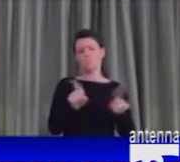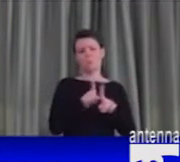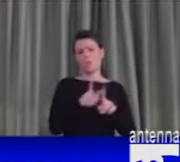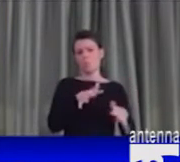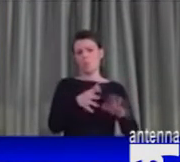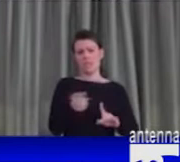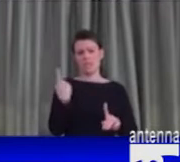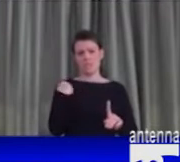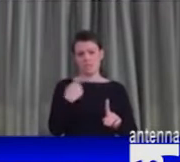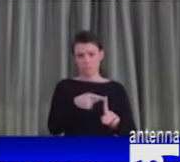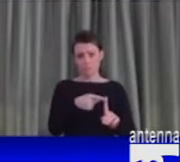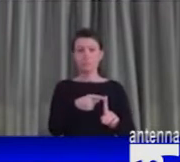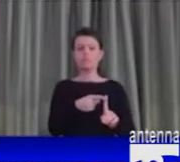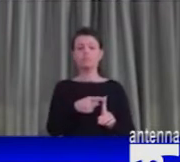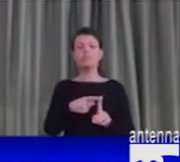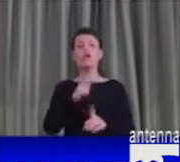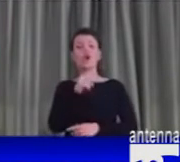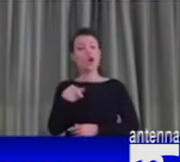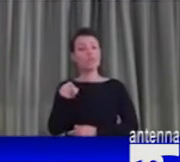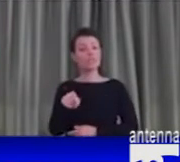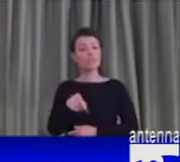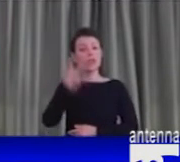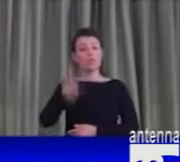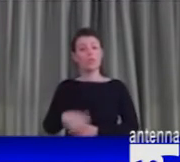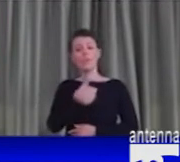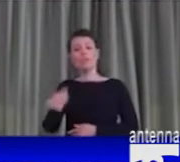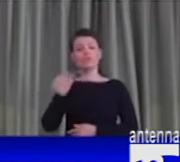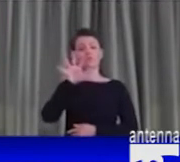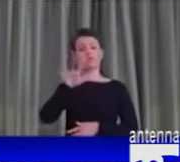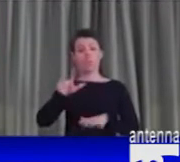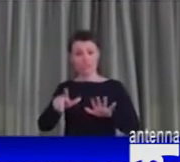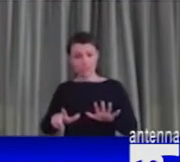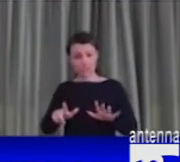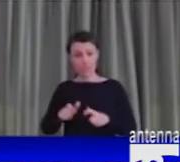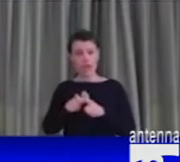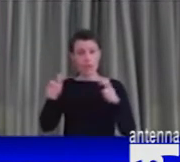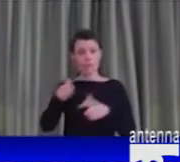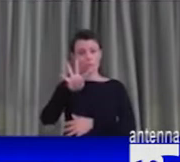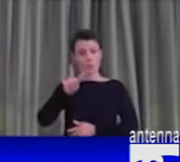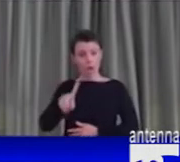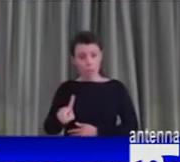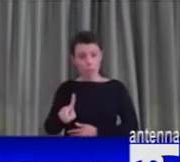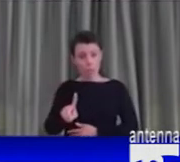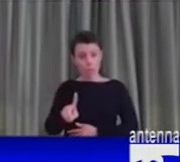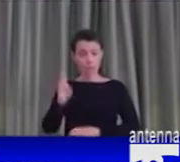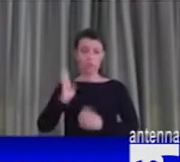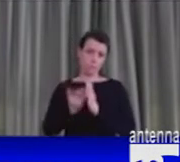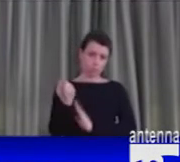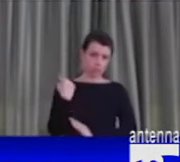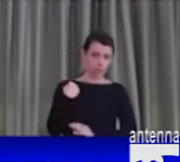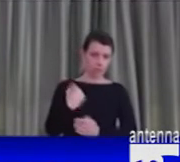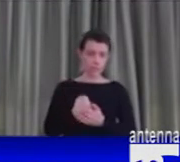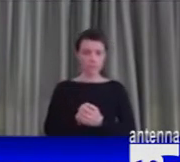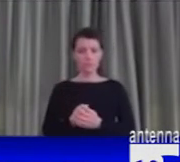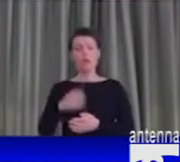Lodi 2.157 più 41 rispetto a ieri,